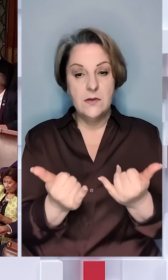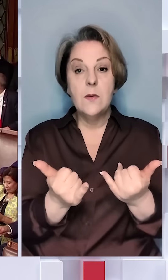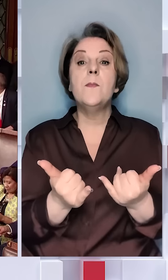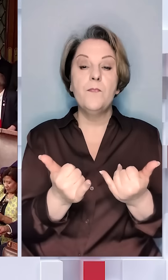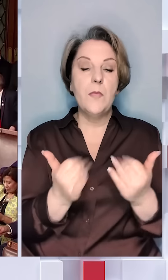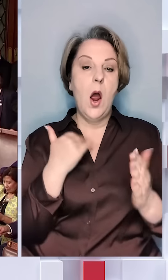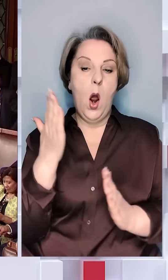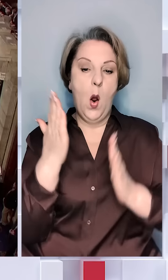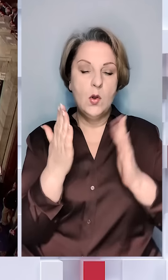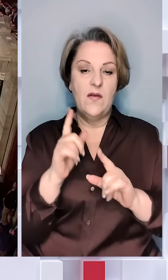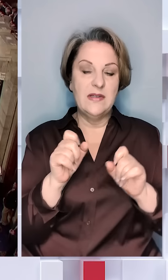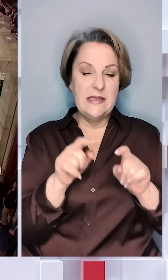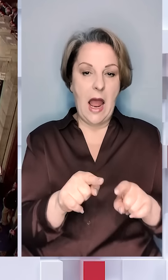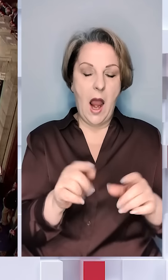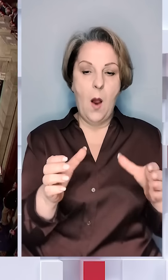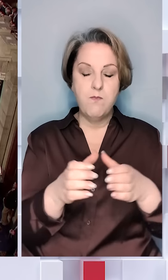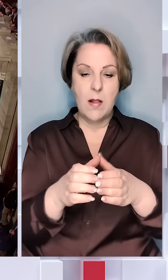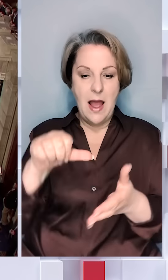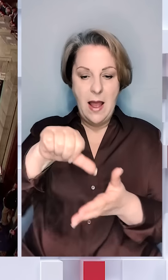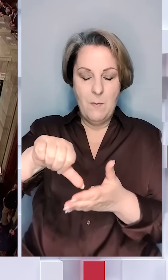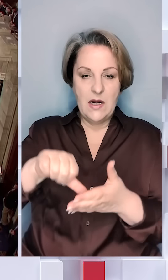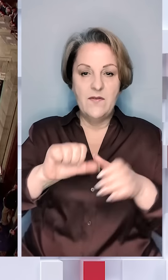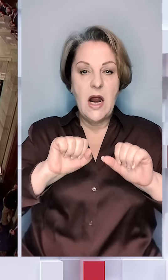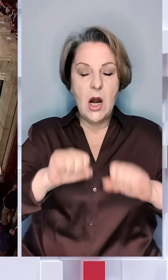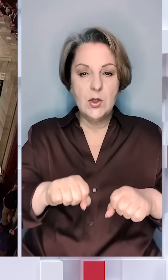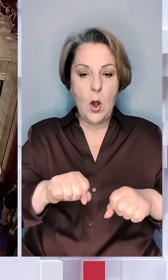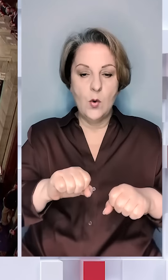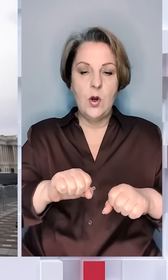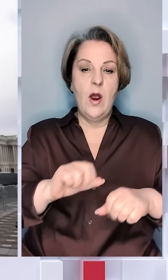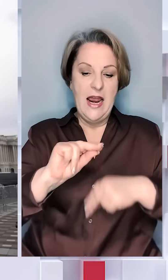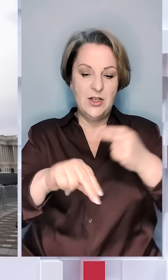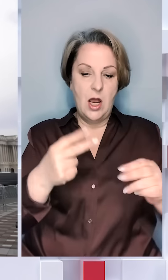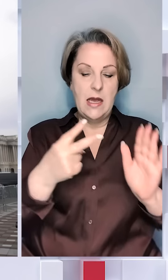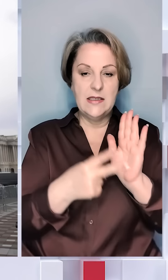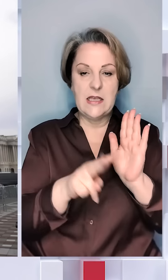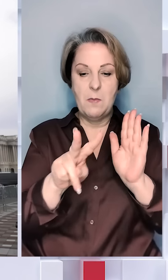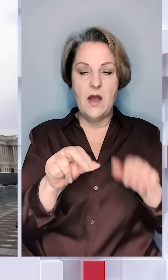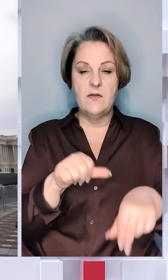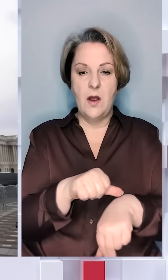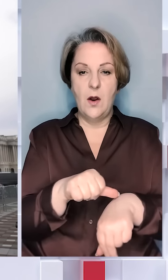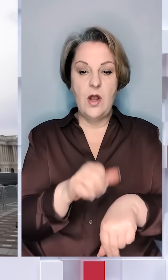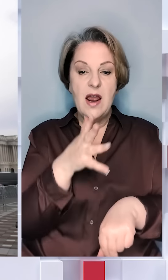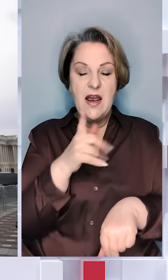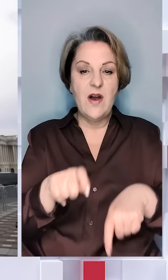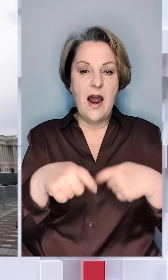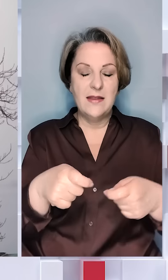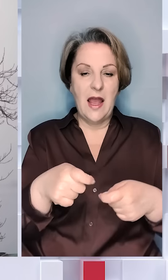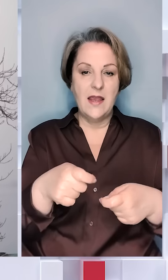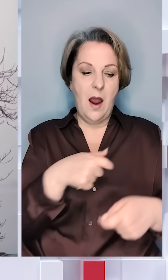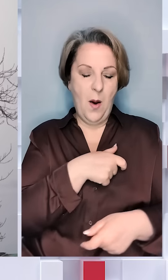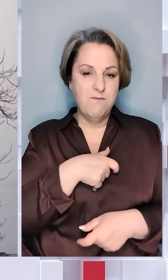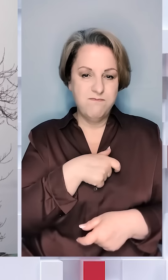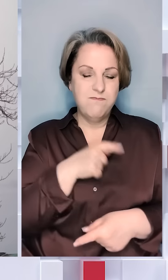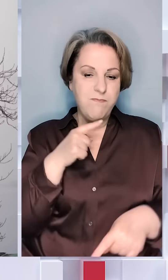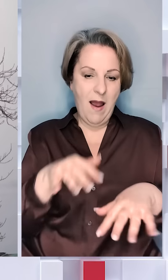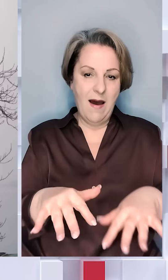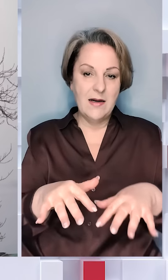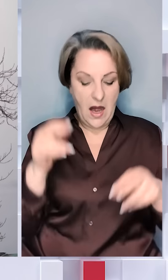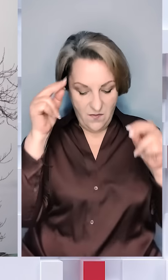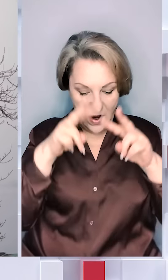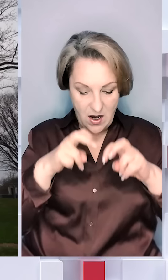Відтак, голосувати за них Палата представників зможе щонайменше за 72 години. Цей час дається парламентарям на вивчення